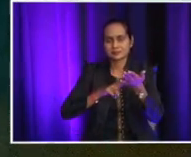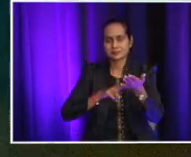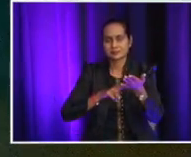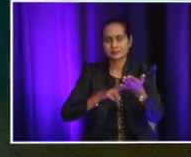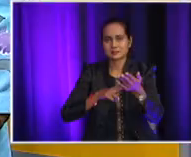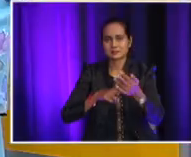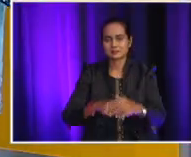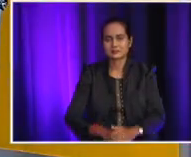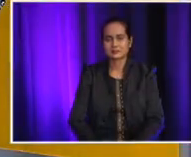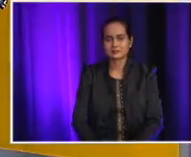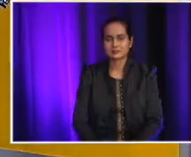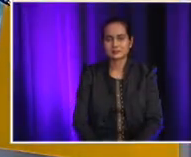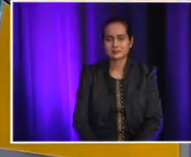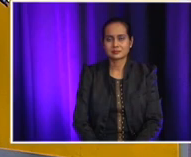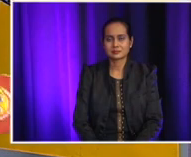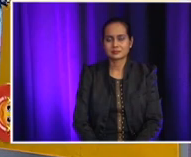rakyat